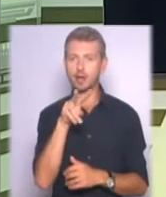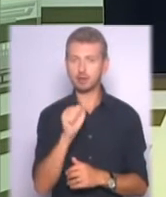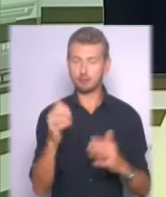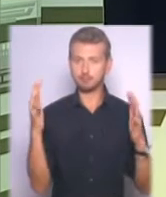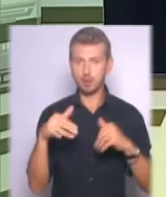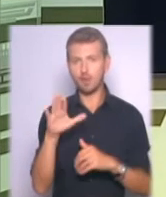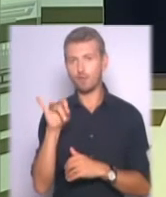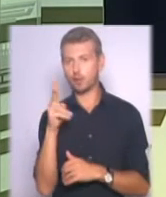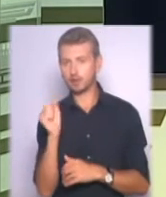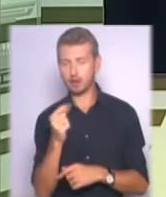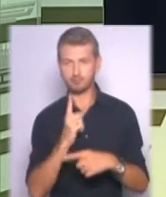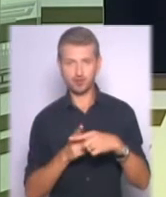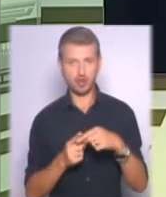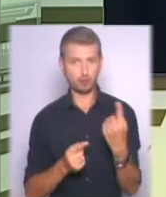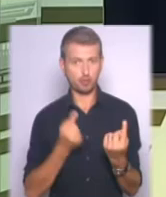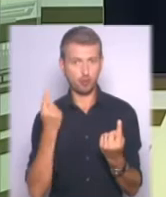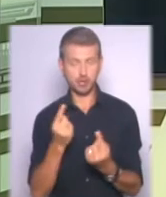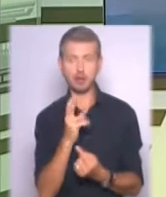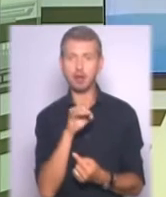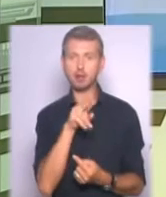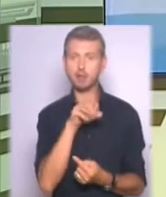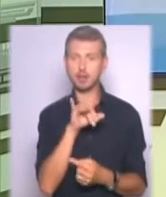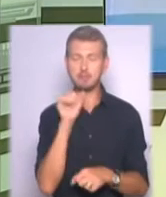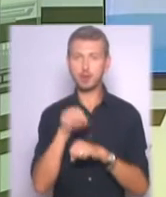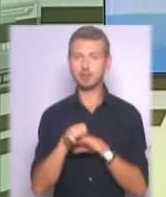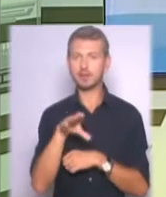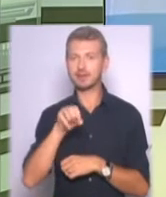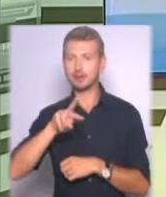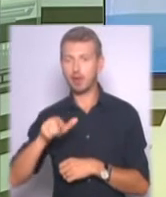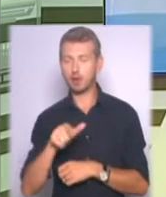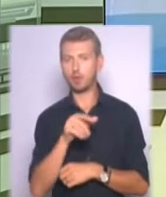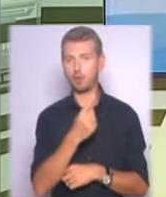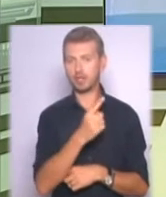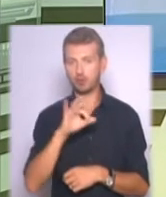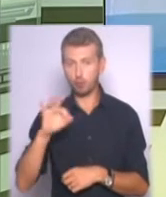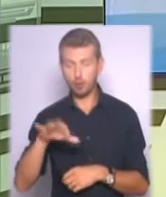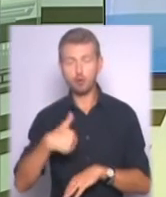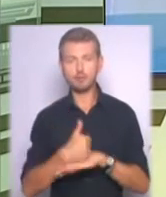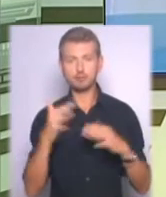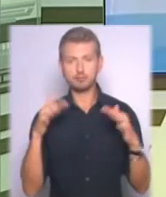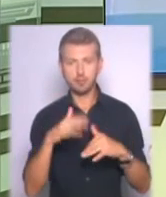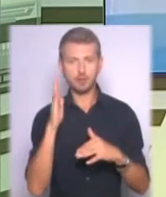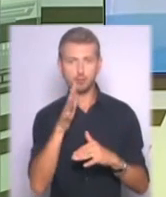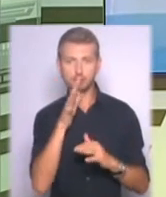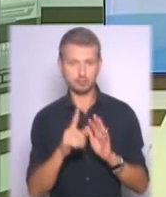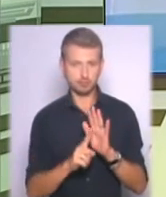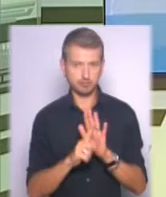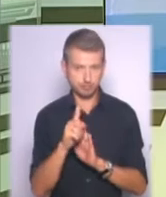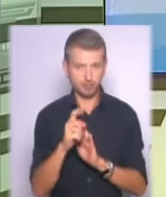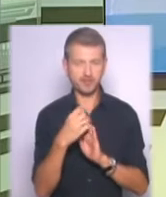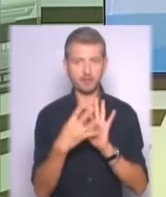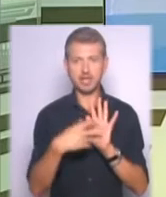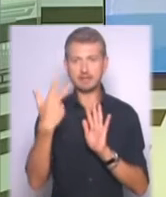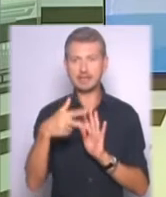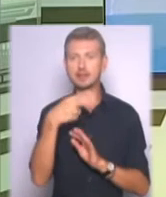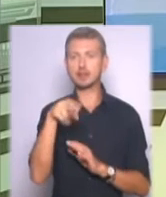із Ворсклою 1-1, а Карпати перемогли Сталь 1-0. Головні протистояння розпочнуться о 19:30. Динамо на